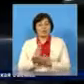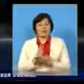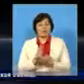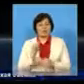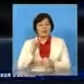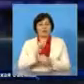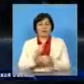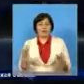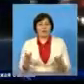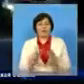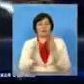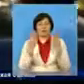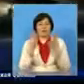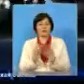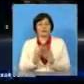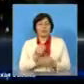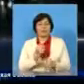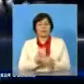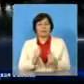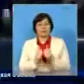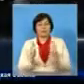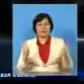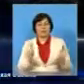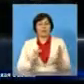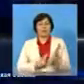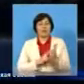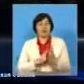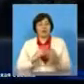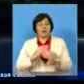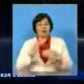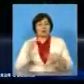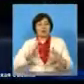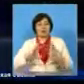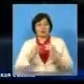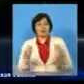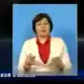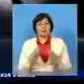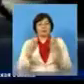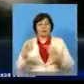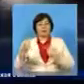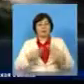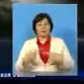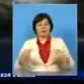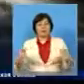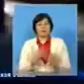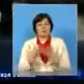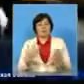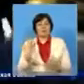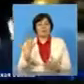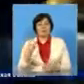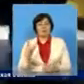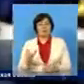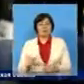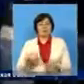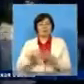не допустить распространения огня, произведено оцепление багажного вагона. В результате пожара получили ожоги различной степени 5 человек, и